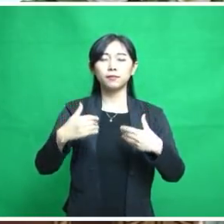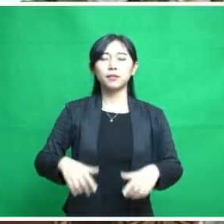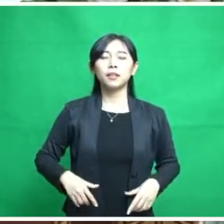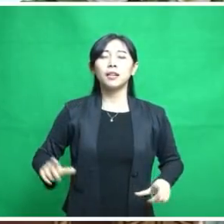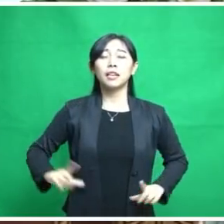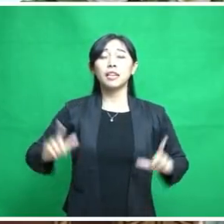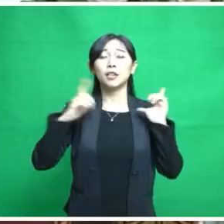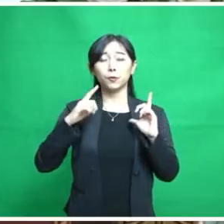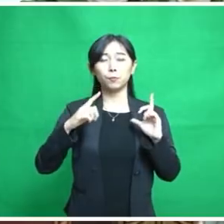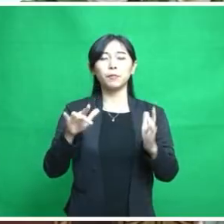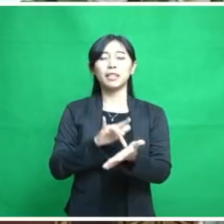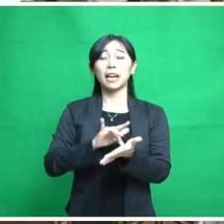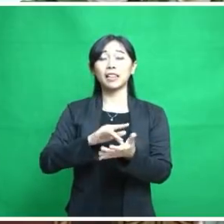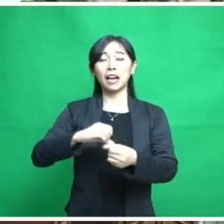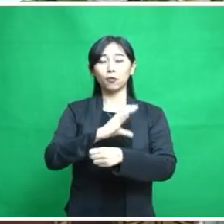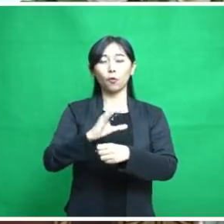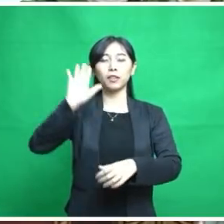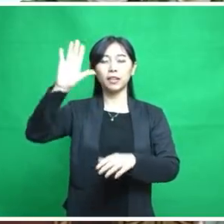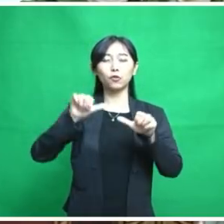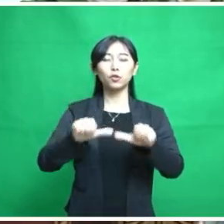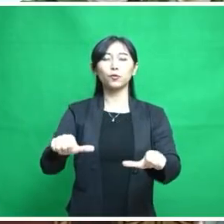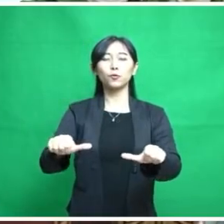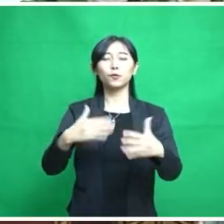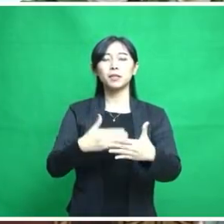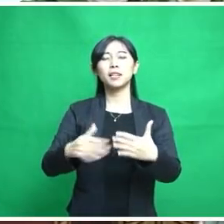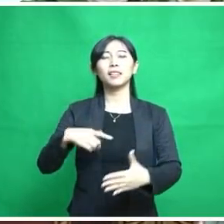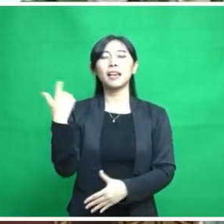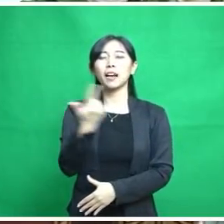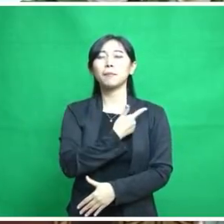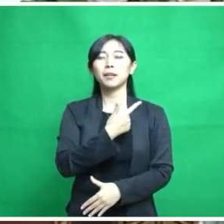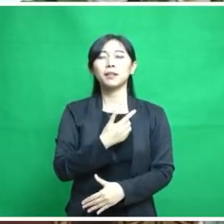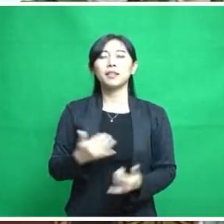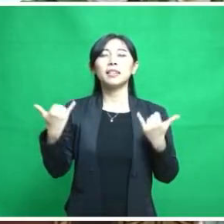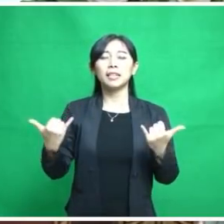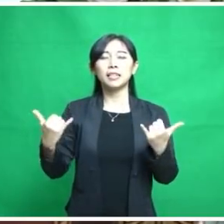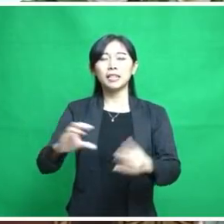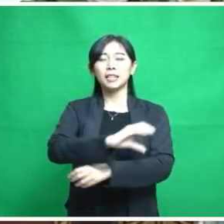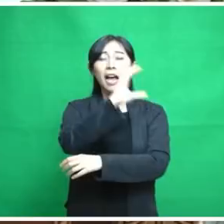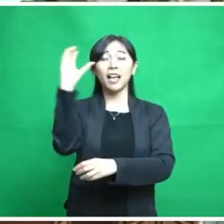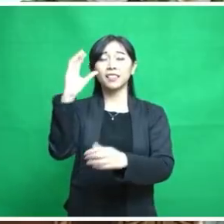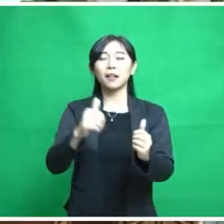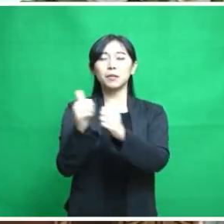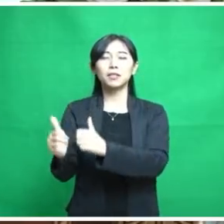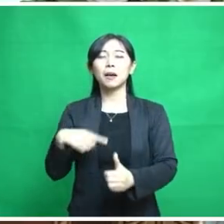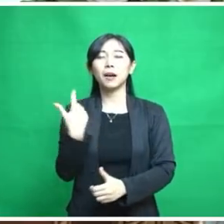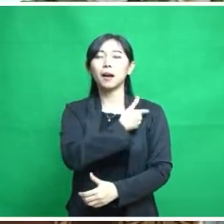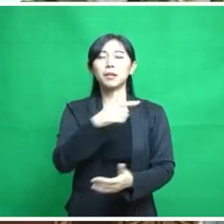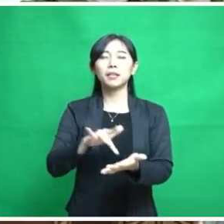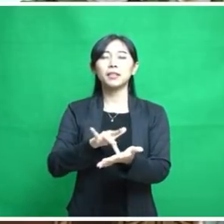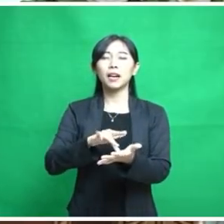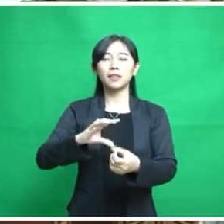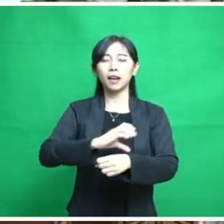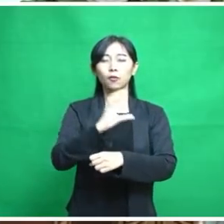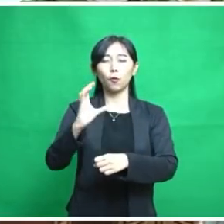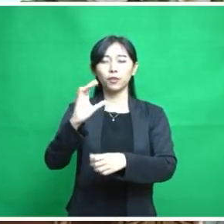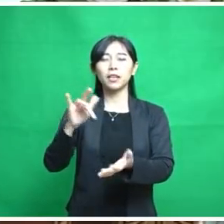tengah pandemi, Engkau tetap menyertai kami, sehingga inilah Natal bersama kami di tengah pandemi.